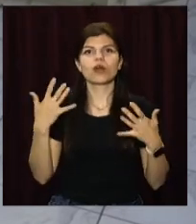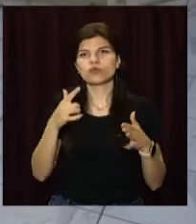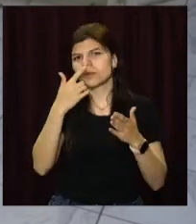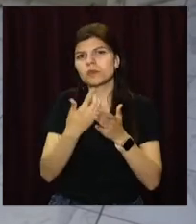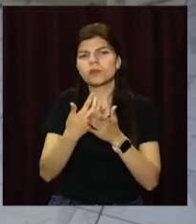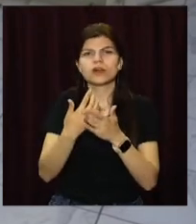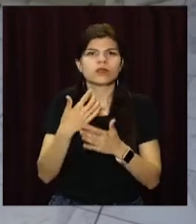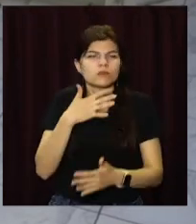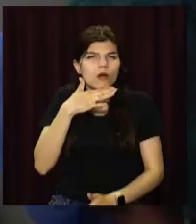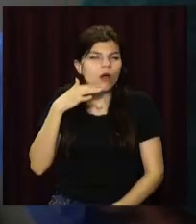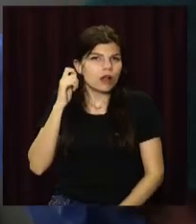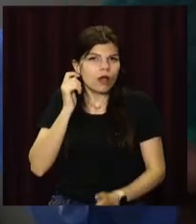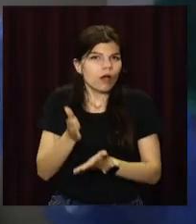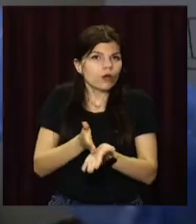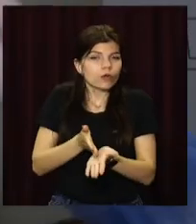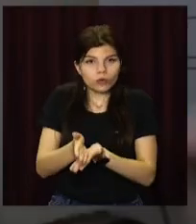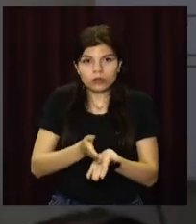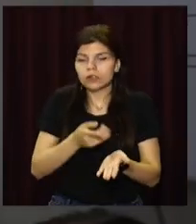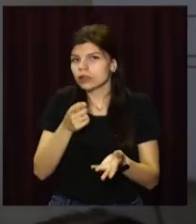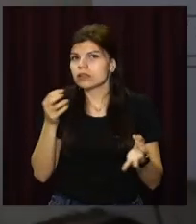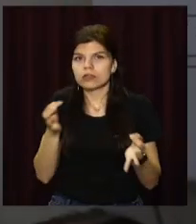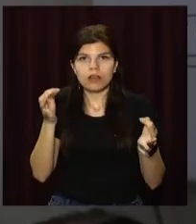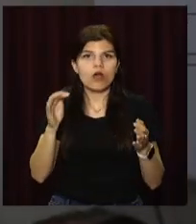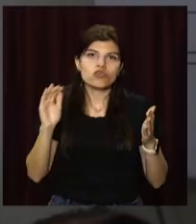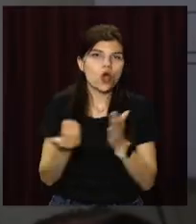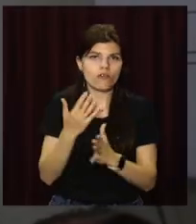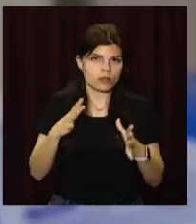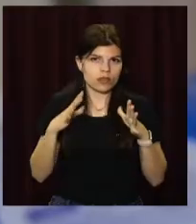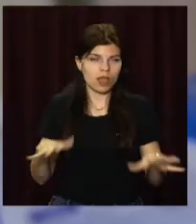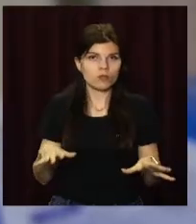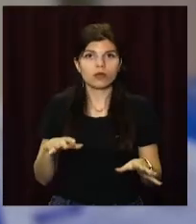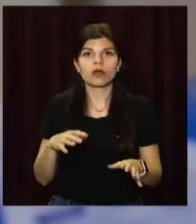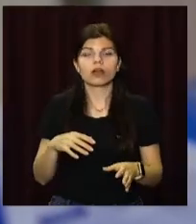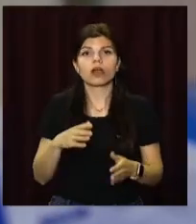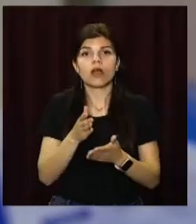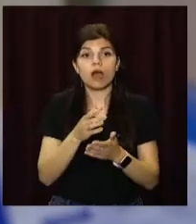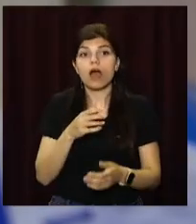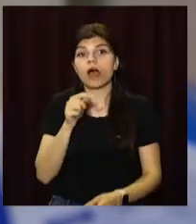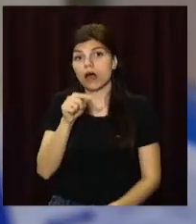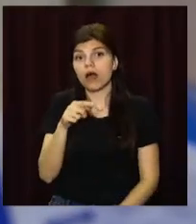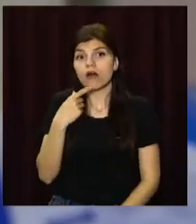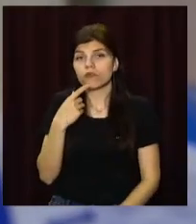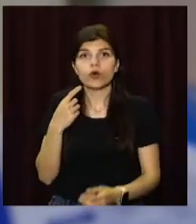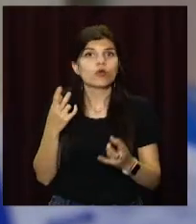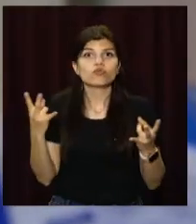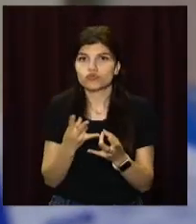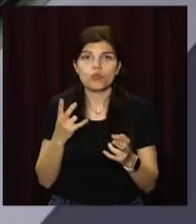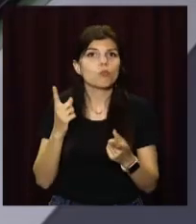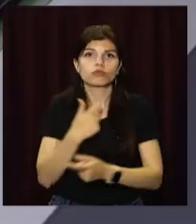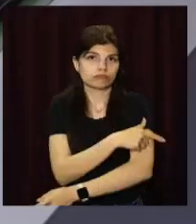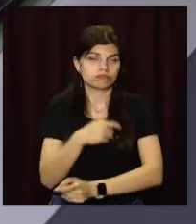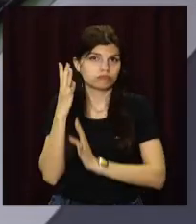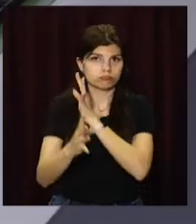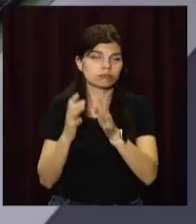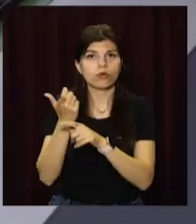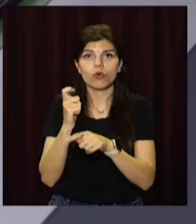майже півстоліття. І апаратуру жодного разу не оновлювали. А от потреба в цьому була кричуща. За день в медзакладі роблять